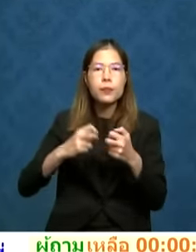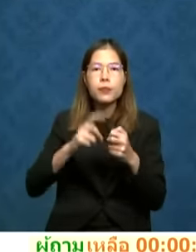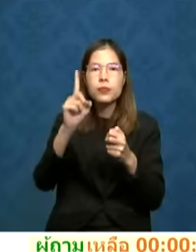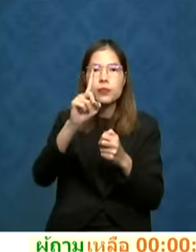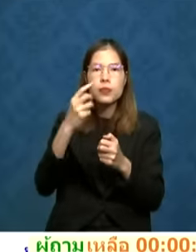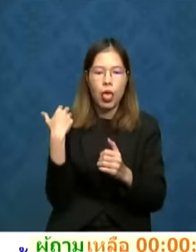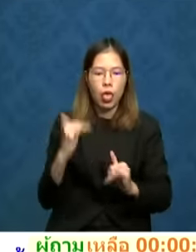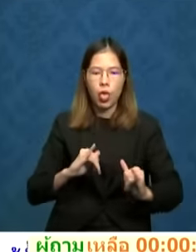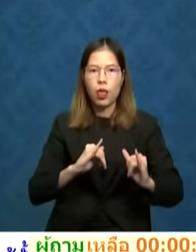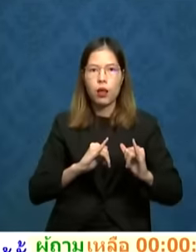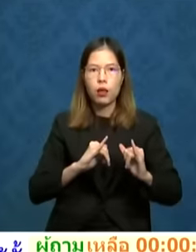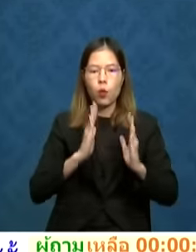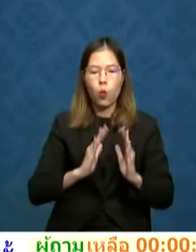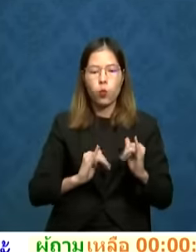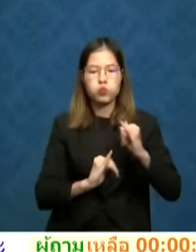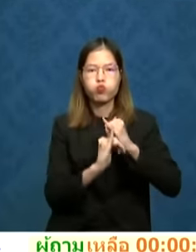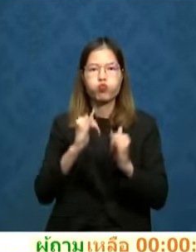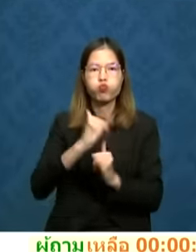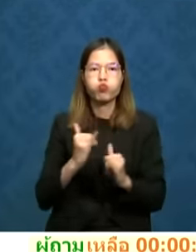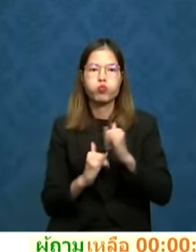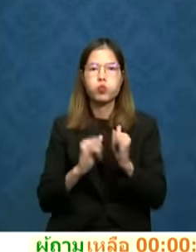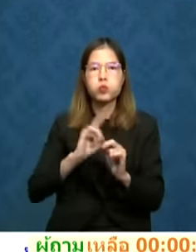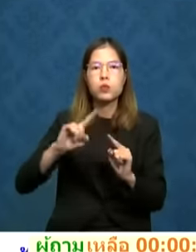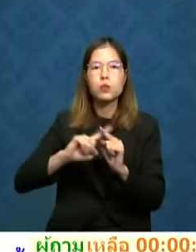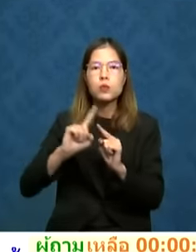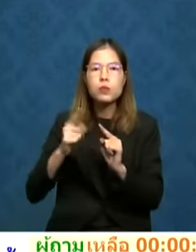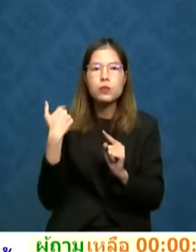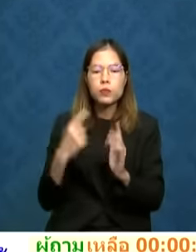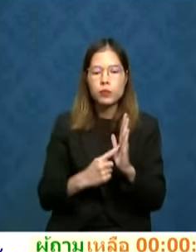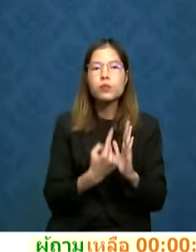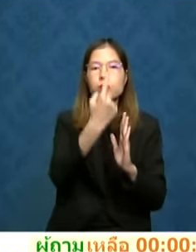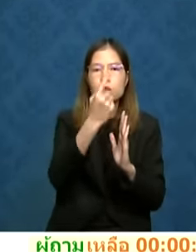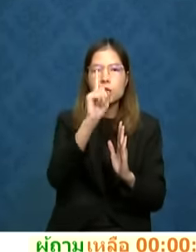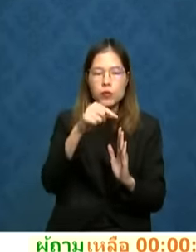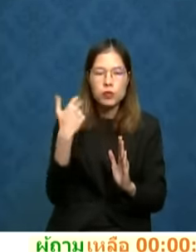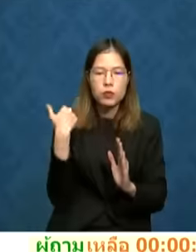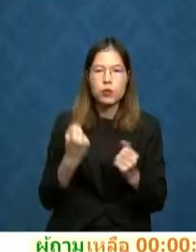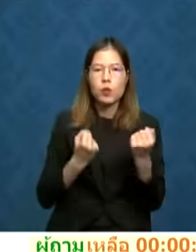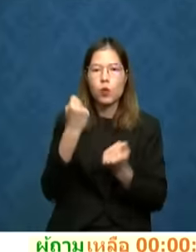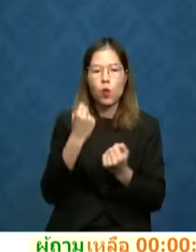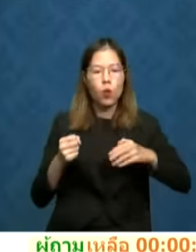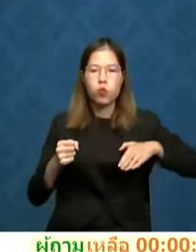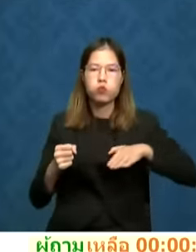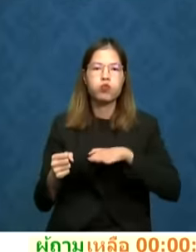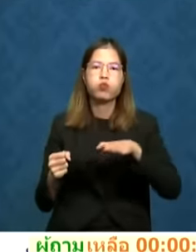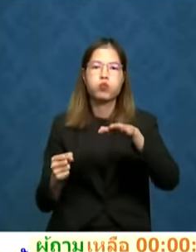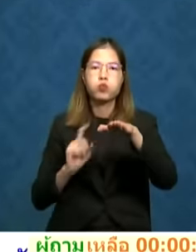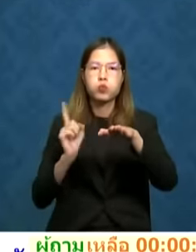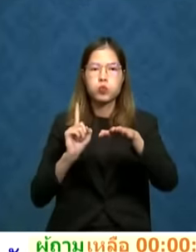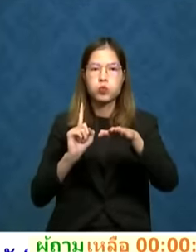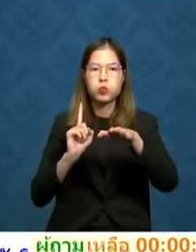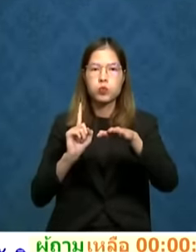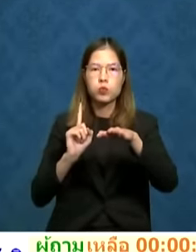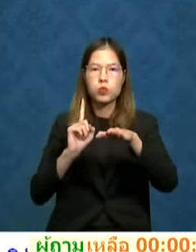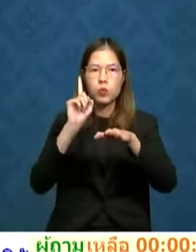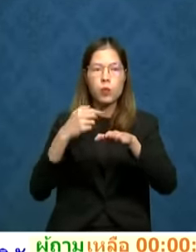ซ้อนทบไปแลๆถúcต้องครับคันแรก ตอนที่มีการลบทุกมีการขนยายกัไปอาจจะม